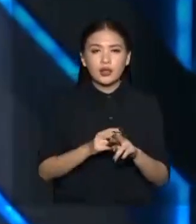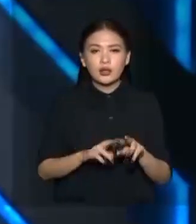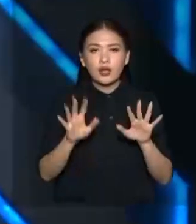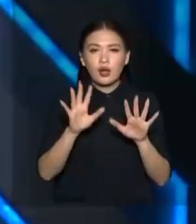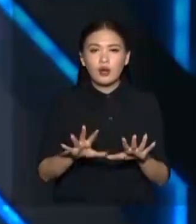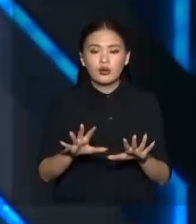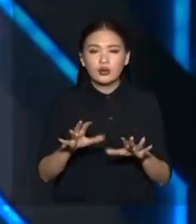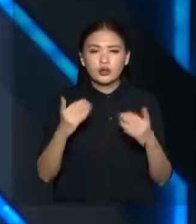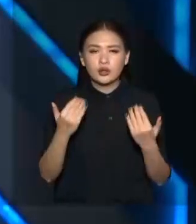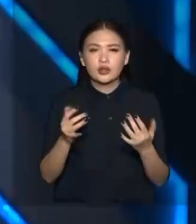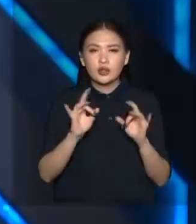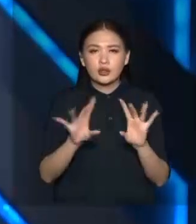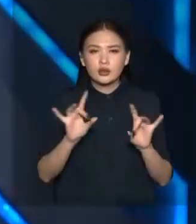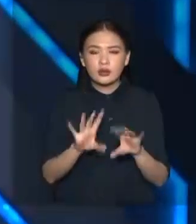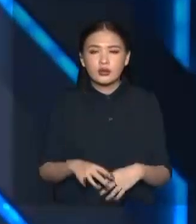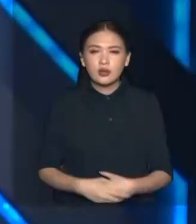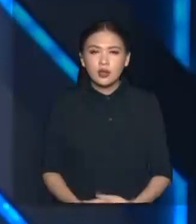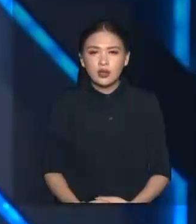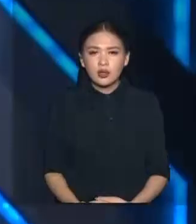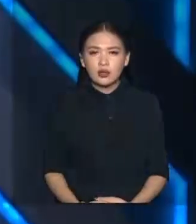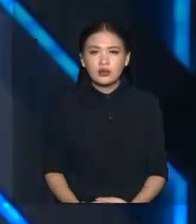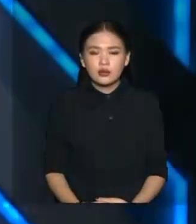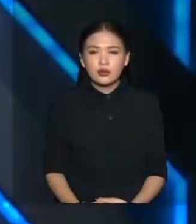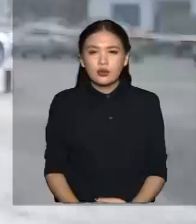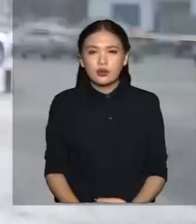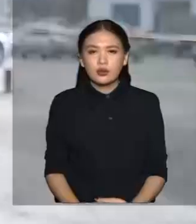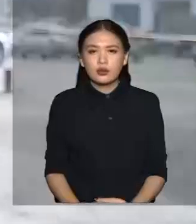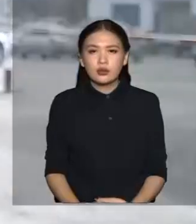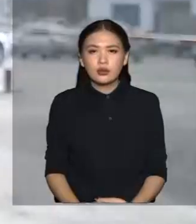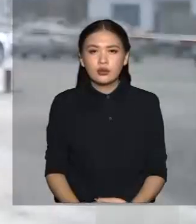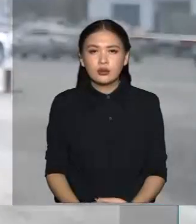жағдайды тілшіміз Айзада Оразхан айтып берсін.